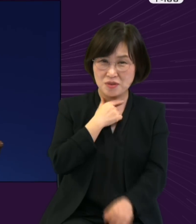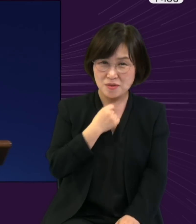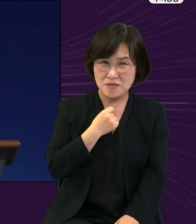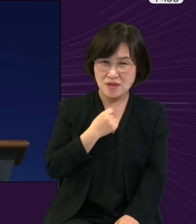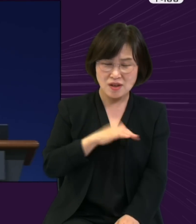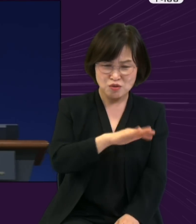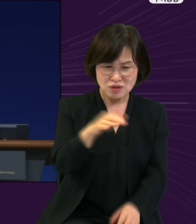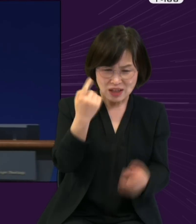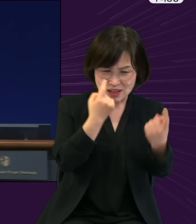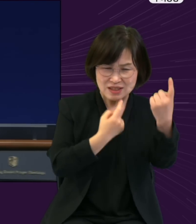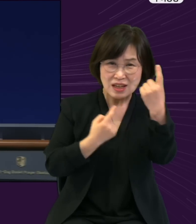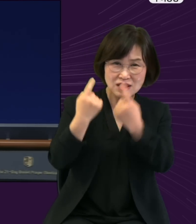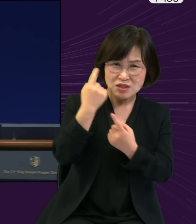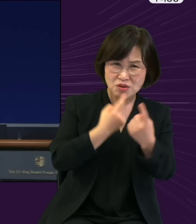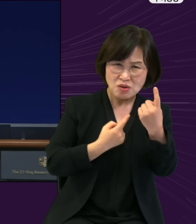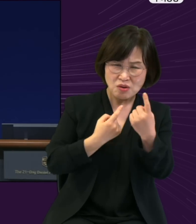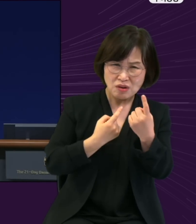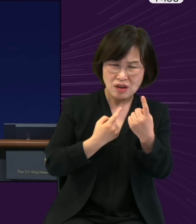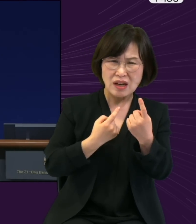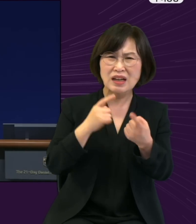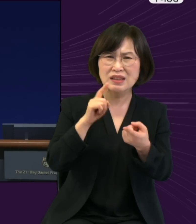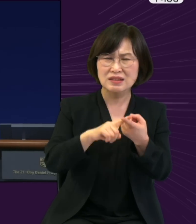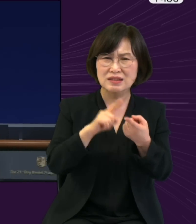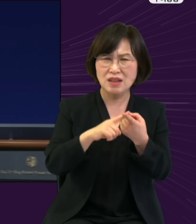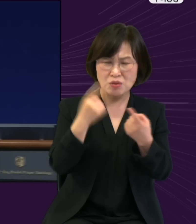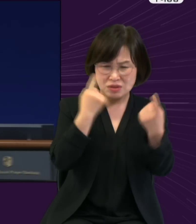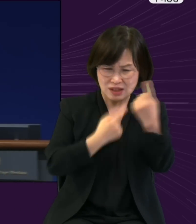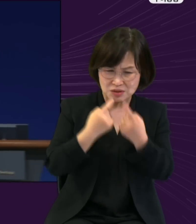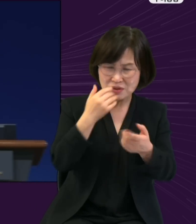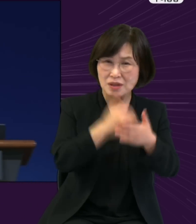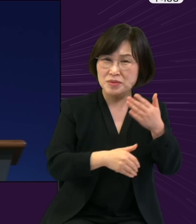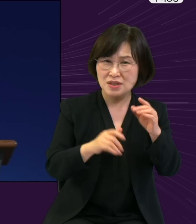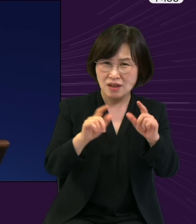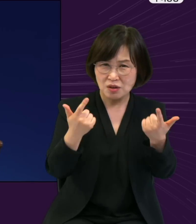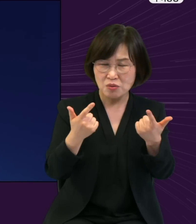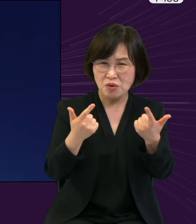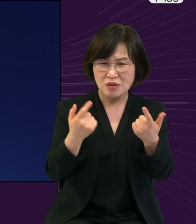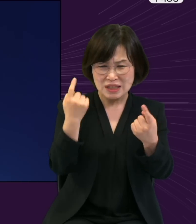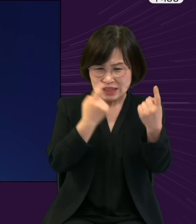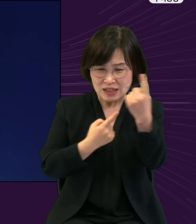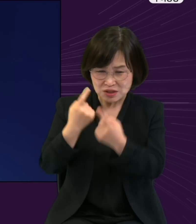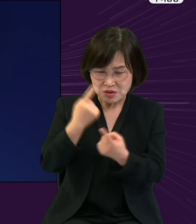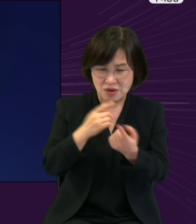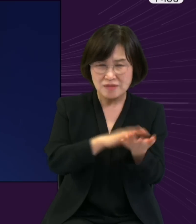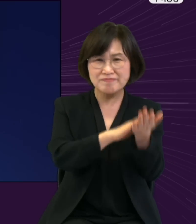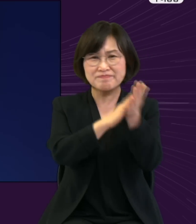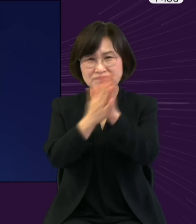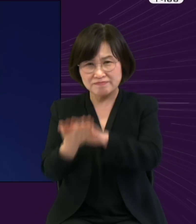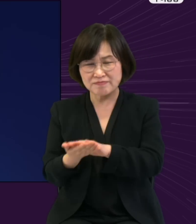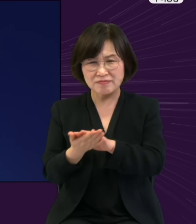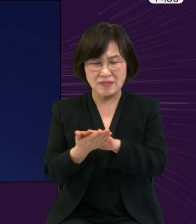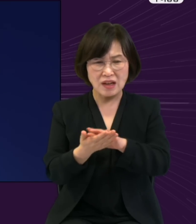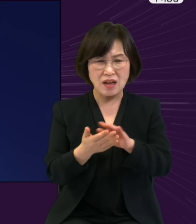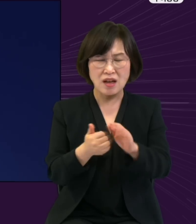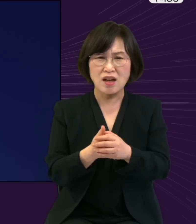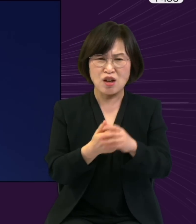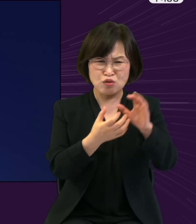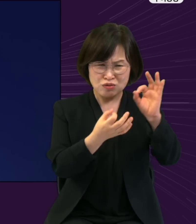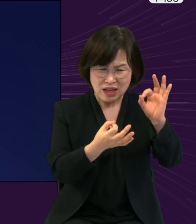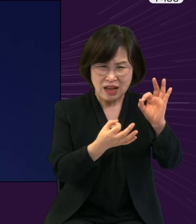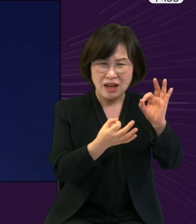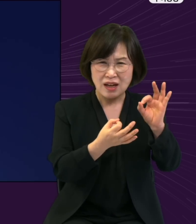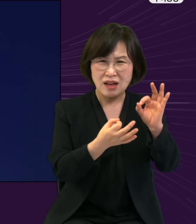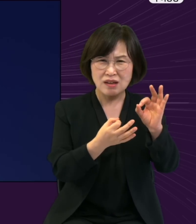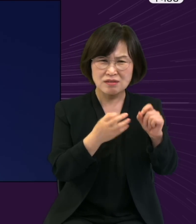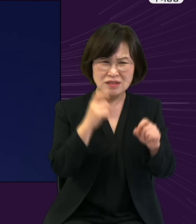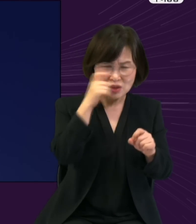상처가 상처로 끝나지 않도록 도와주십시오. 우리의 상처가 우리의 우상이 되지 않게 도와주시고